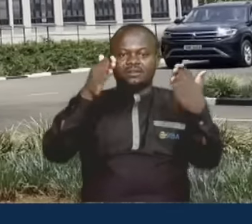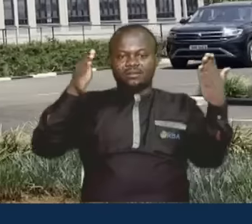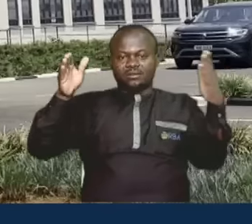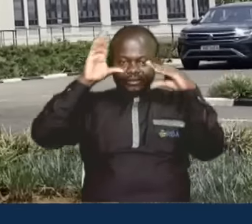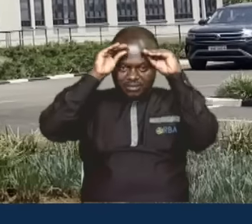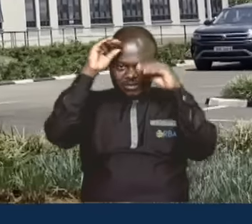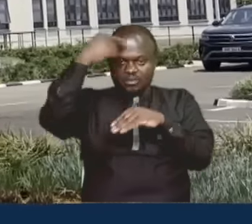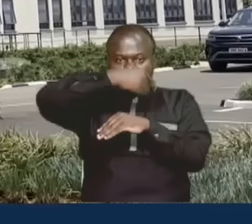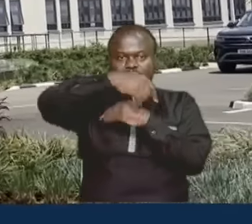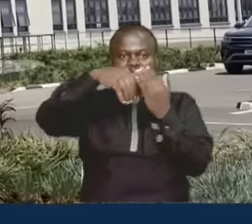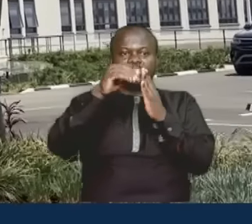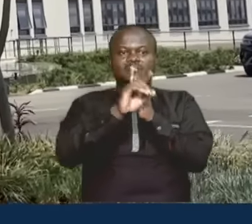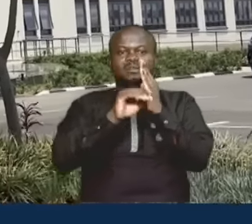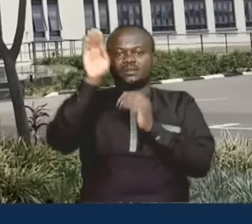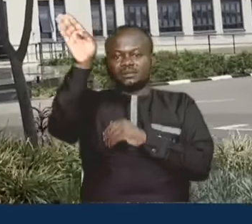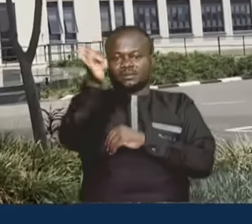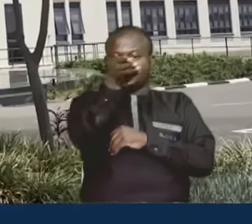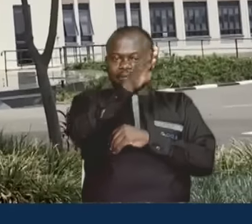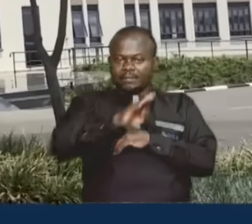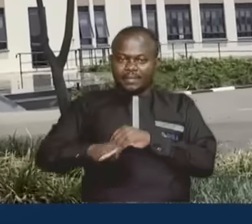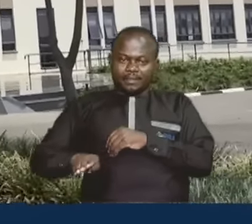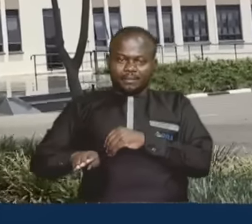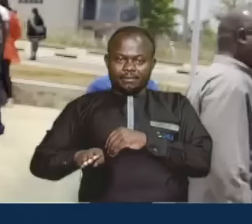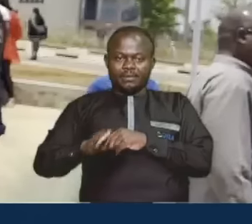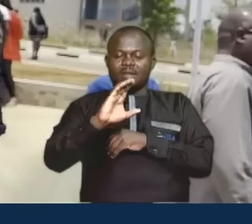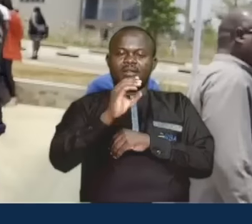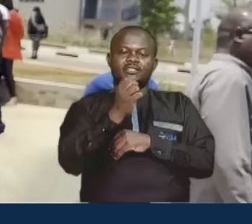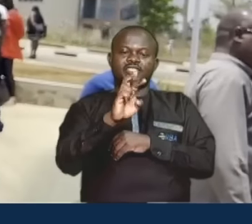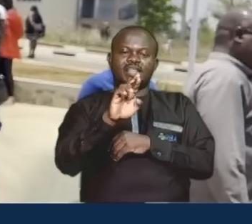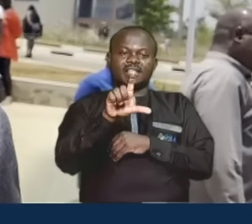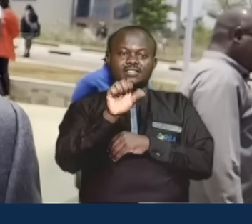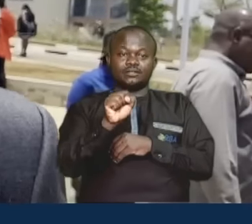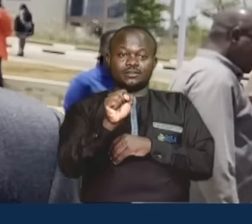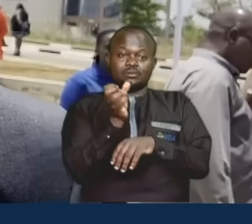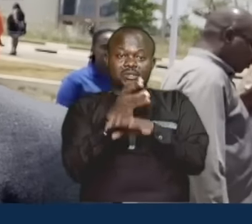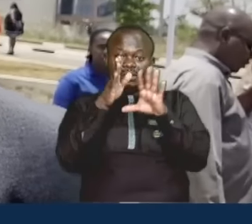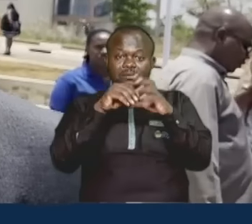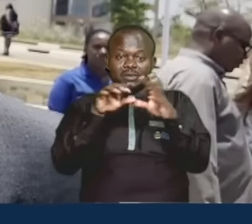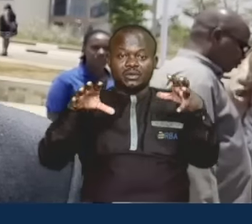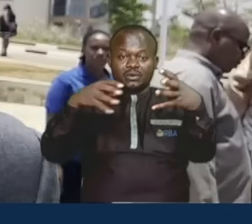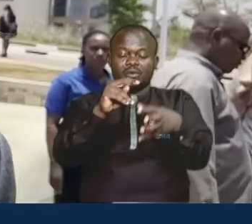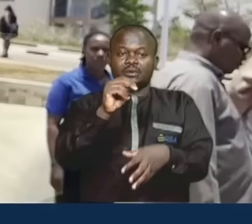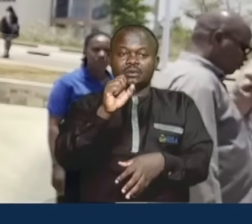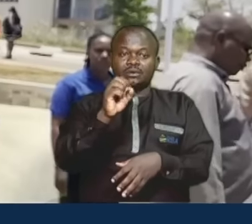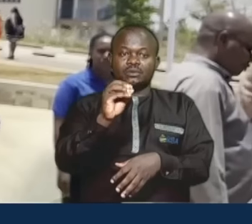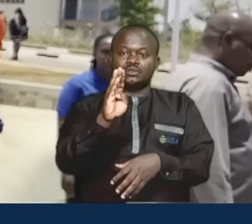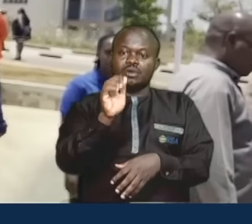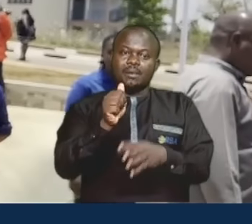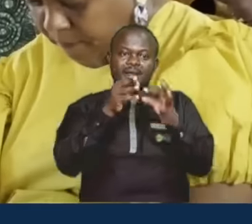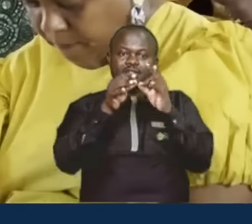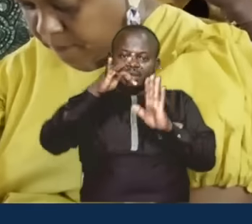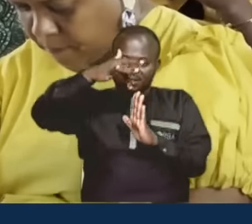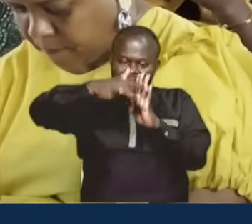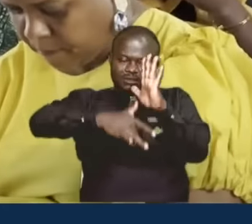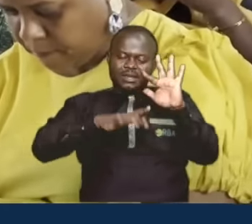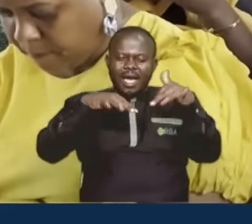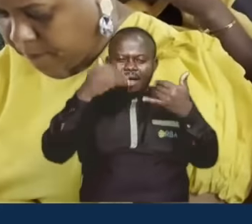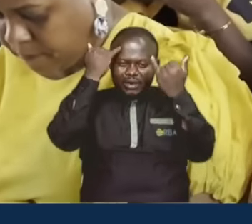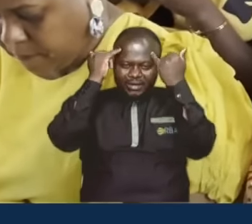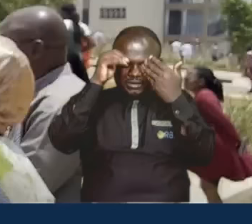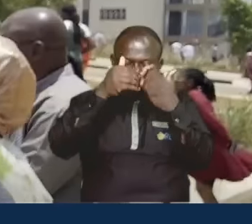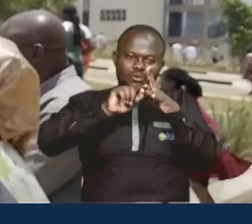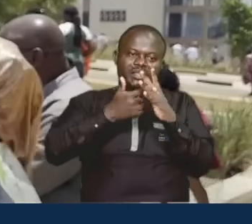munsi mu karere ka Bugesera Kamuru Charles umujyanama w'ikiciro cy'uburezi muri iri huriro rya Nsoba arasobanura birambuye imvano y'igitekerezo cyo